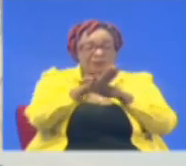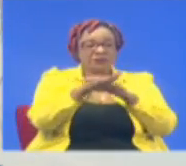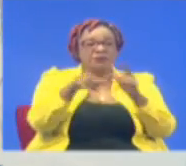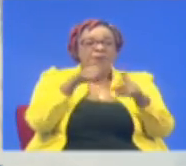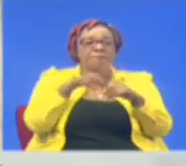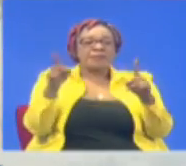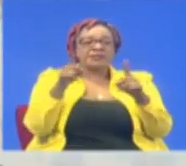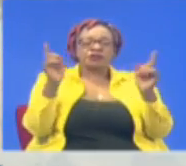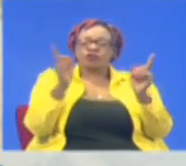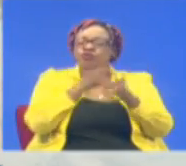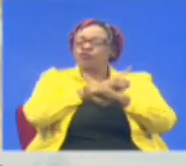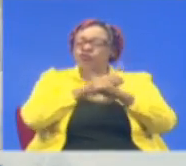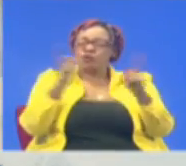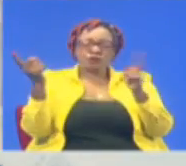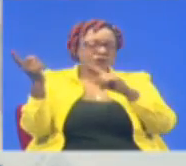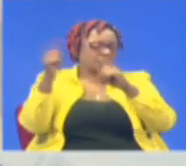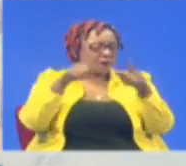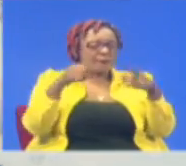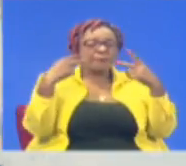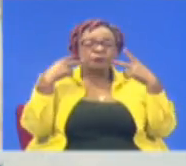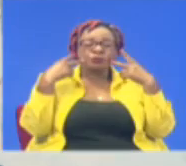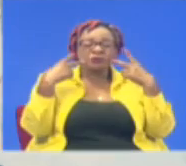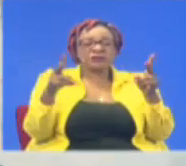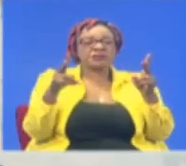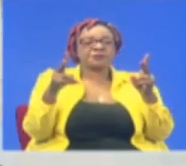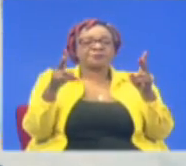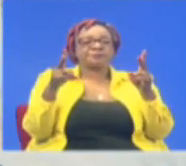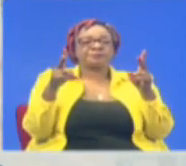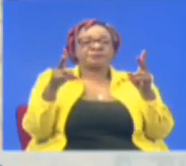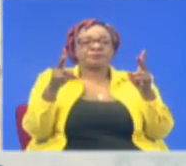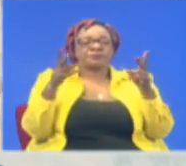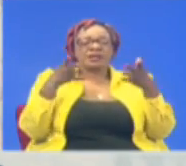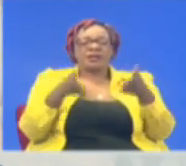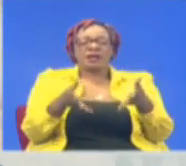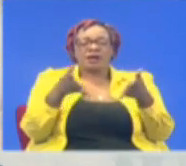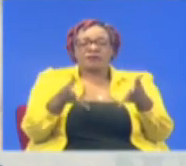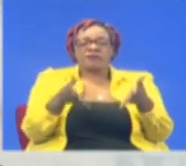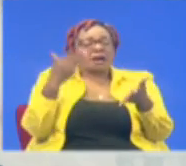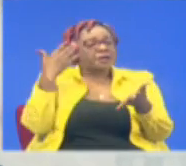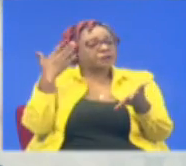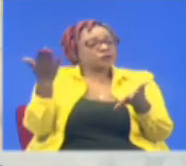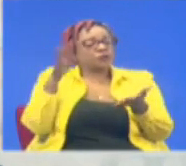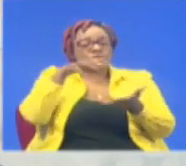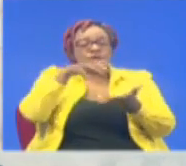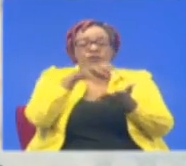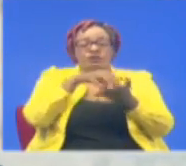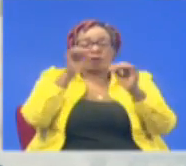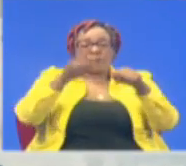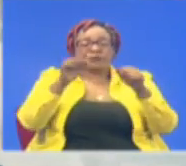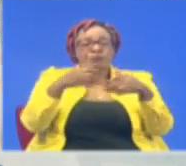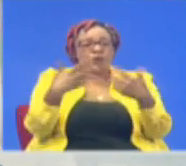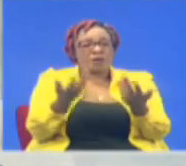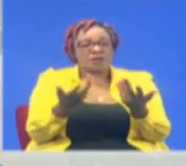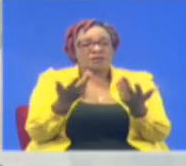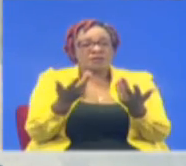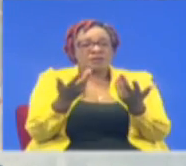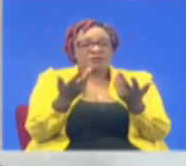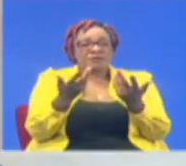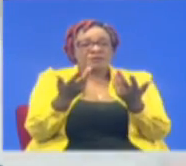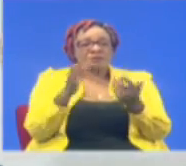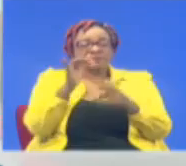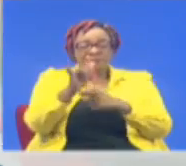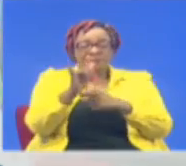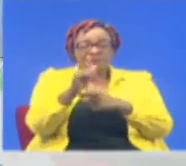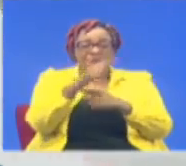kuingia hapa kushuhudia mechi hii moja kwa moja. Lakini sijui hali itakuwa kuwaje. Ni ngoma ya 90 kati ya Gor